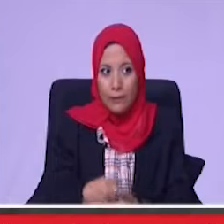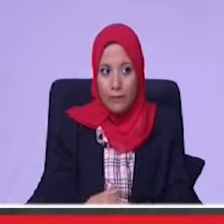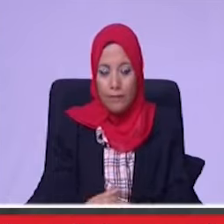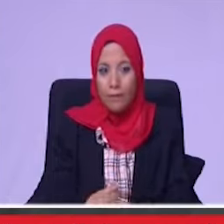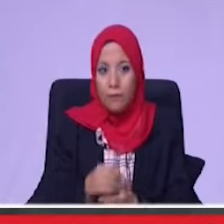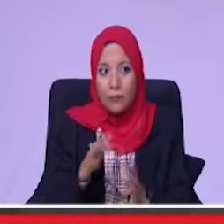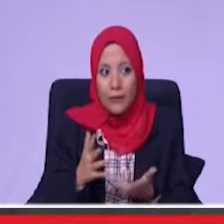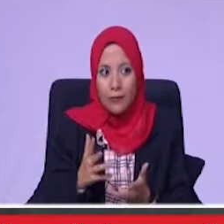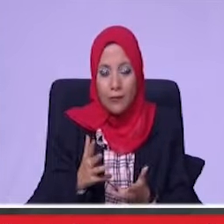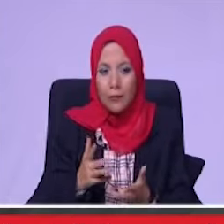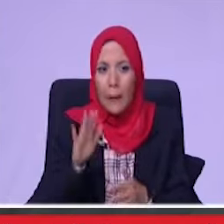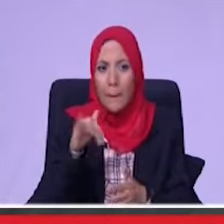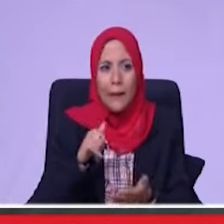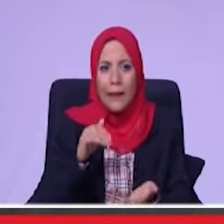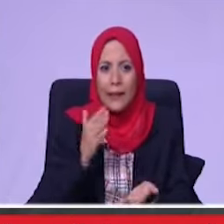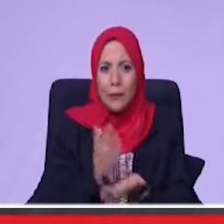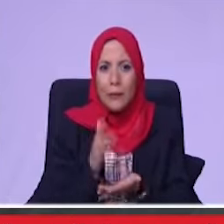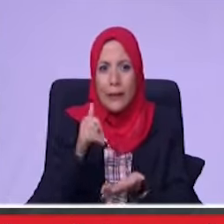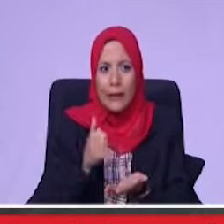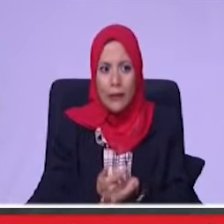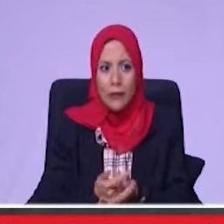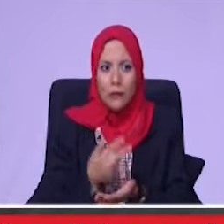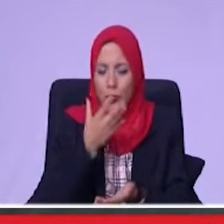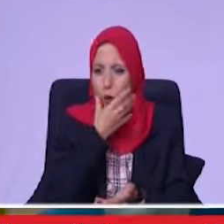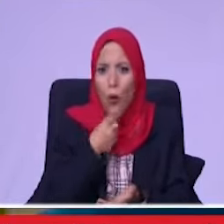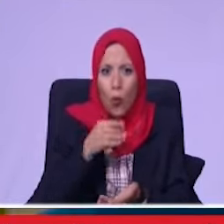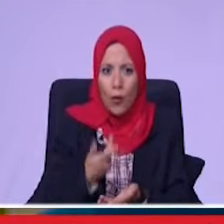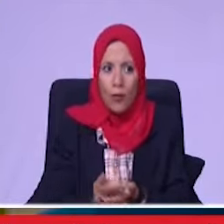مين طب مين اللي جالك في المنام شكله ايه